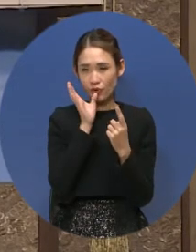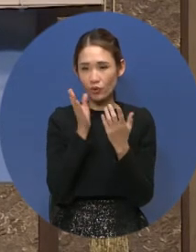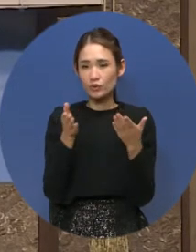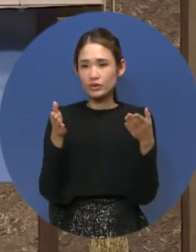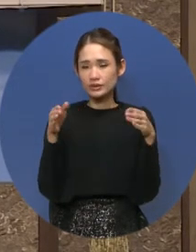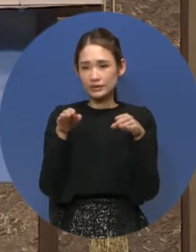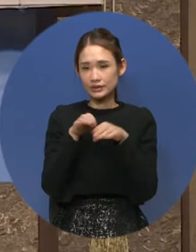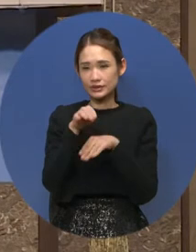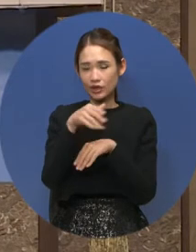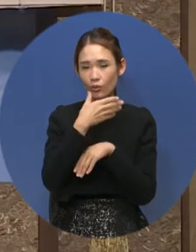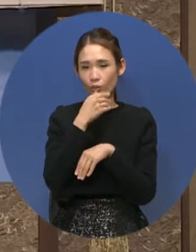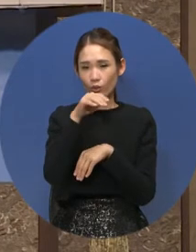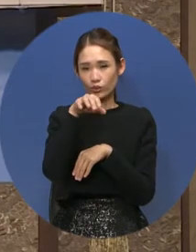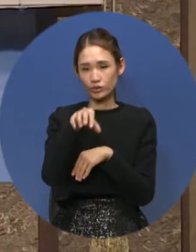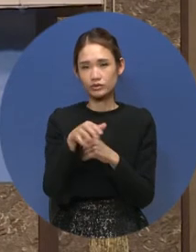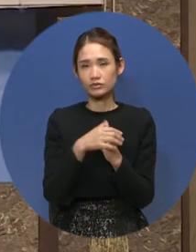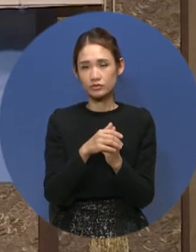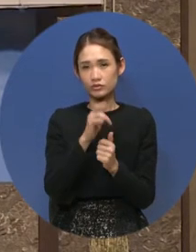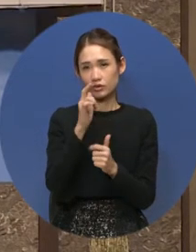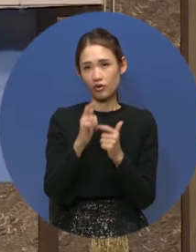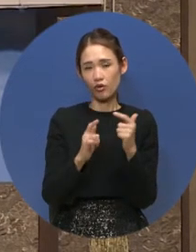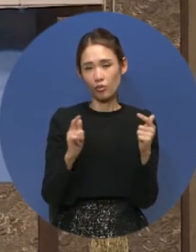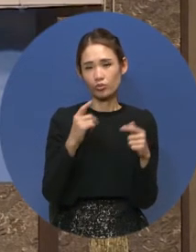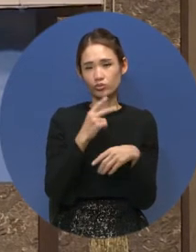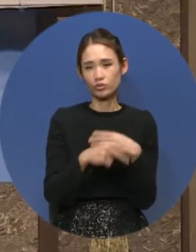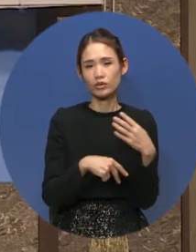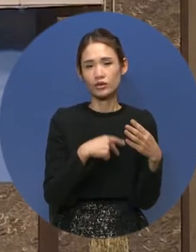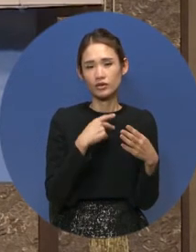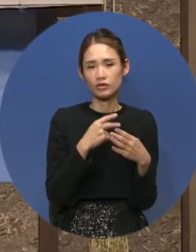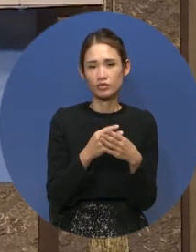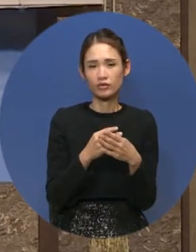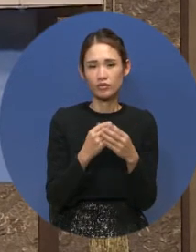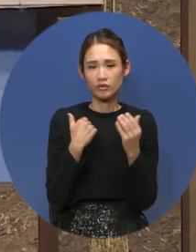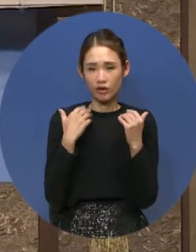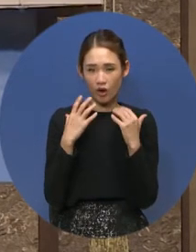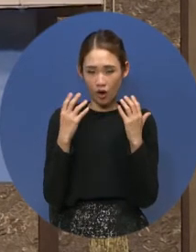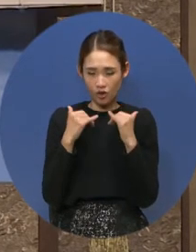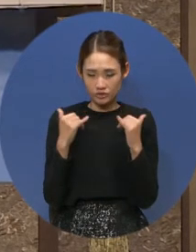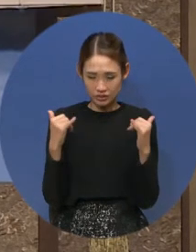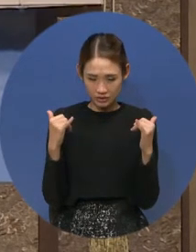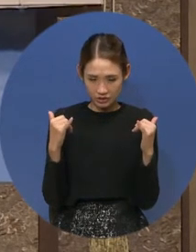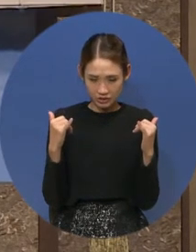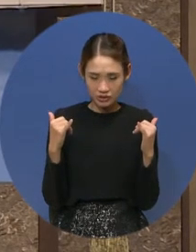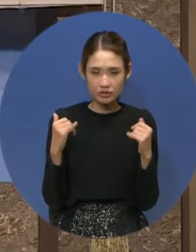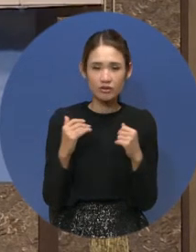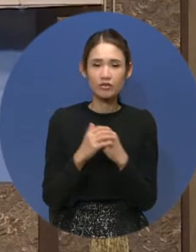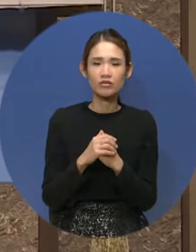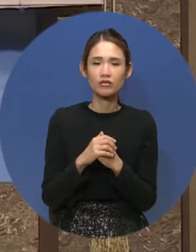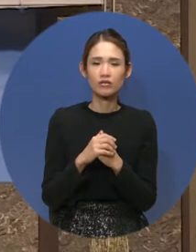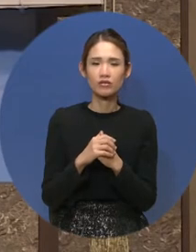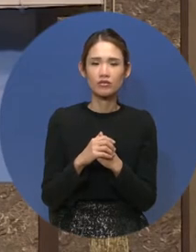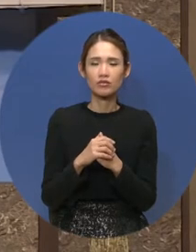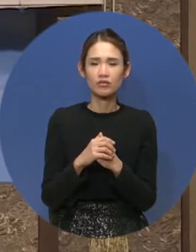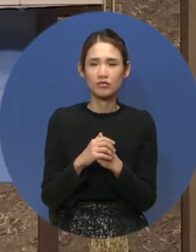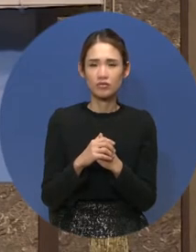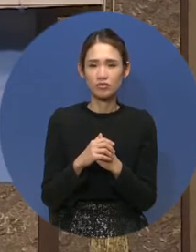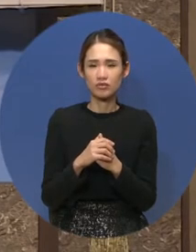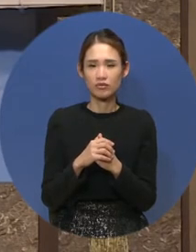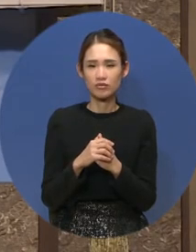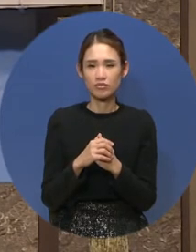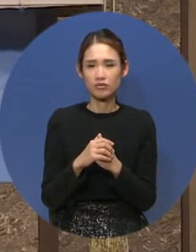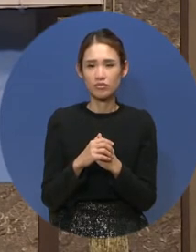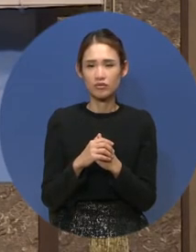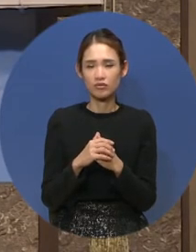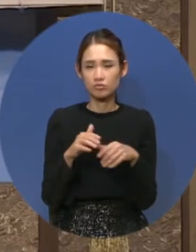시설이나 복지관 그 여러 가지 프로그램에서 그 어르신 분들이 뭐